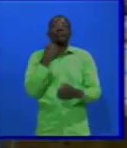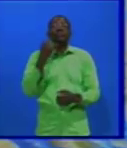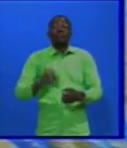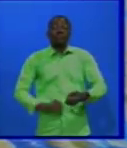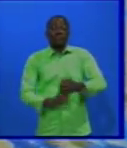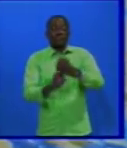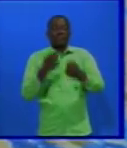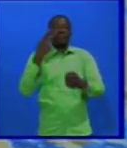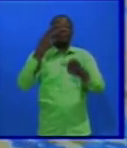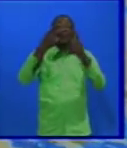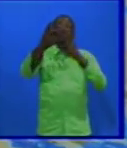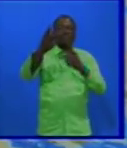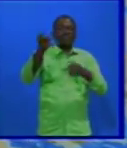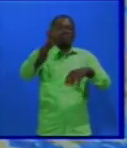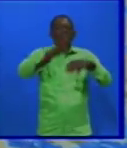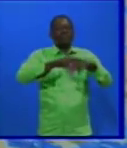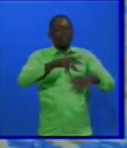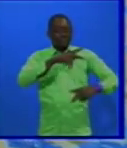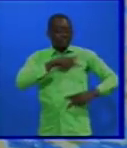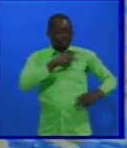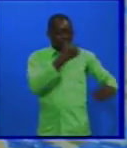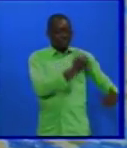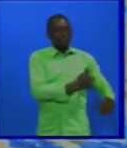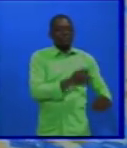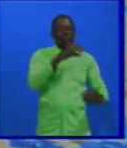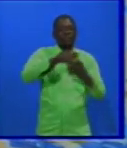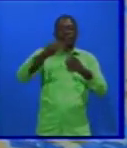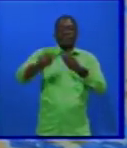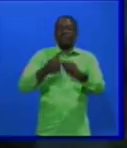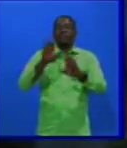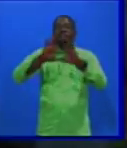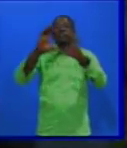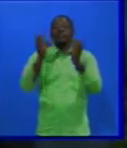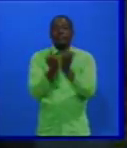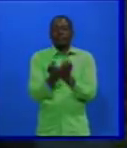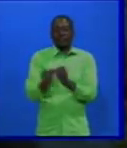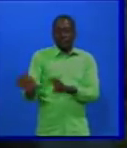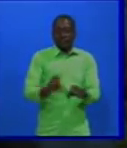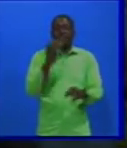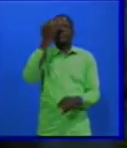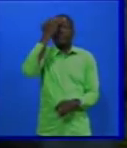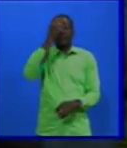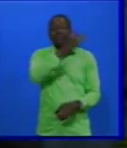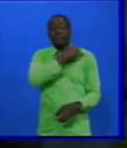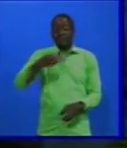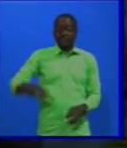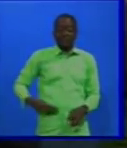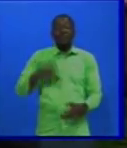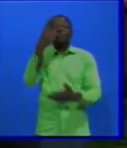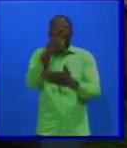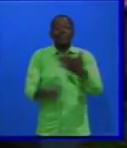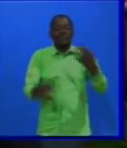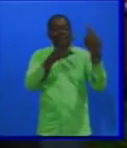de mettre en place une police de proximité dans chaque commune. C'est de faire connaître aux maires quelles sont leurs responsabilités, quelles sont